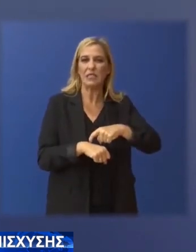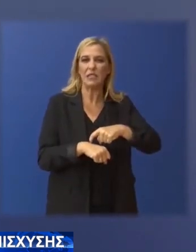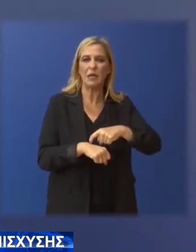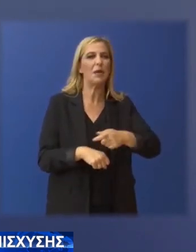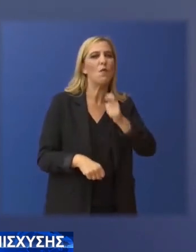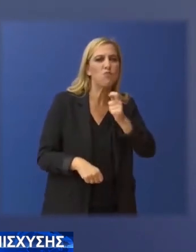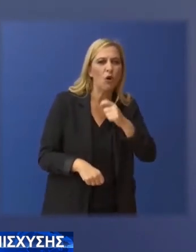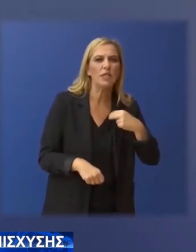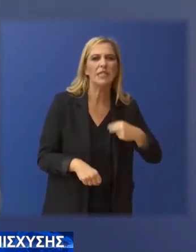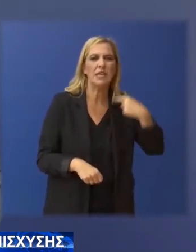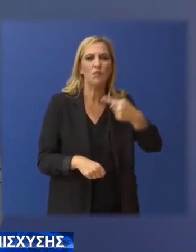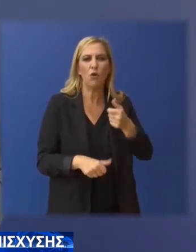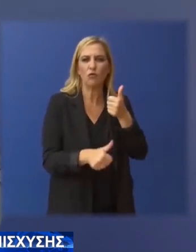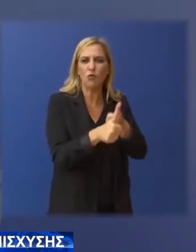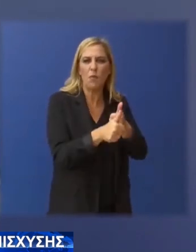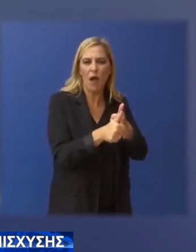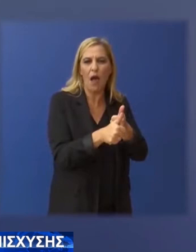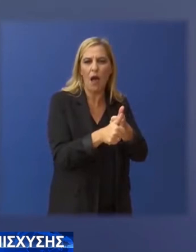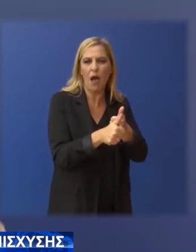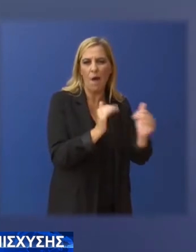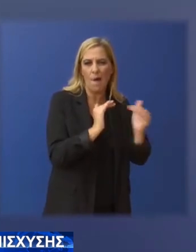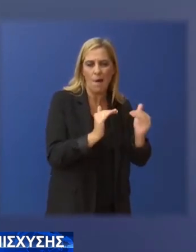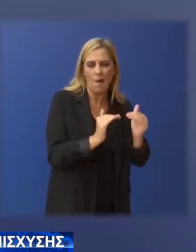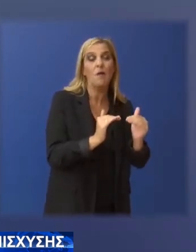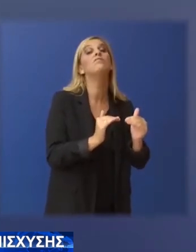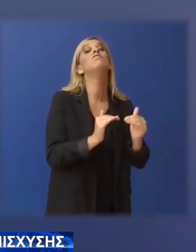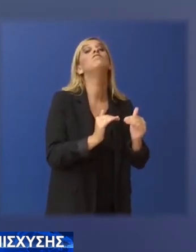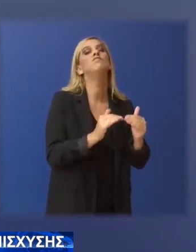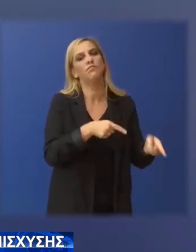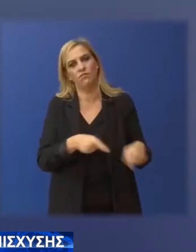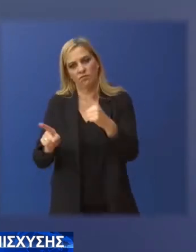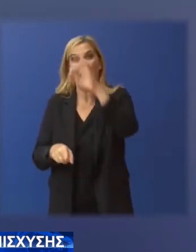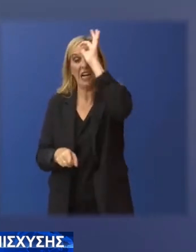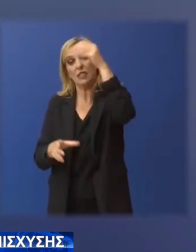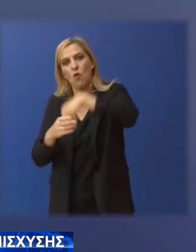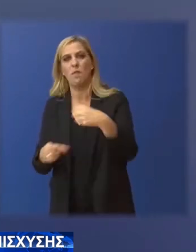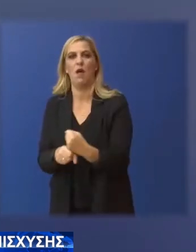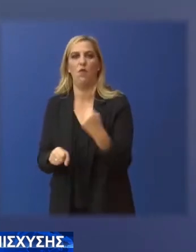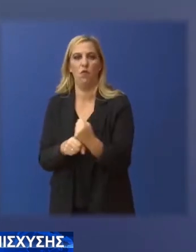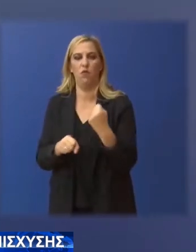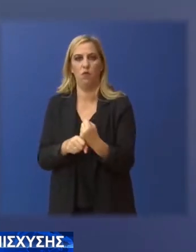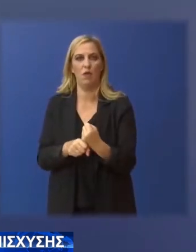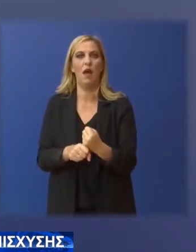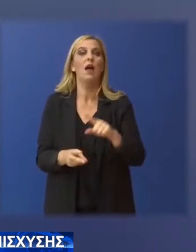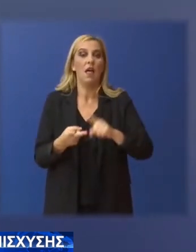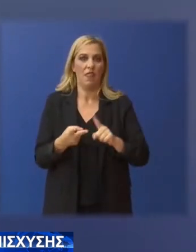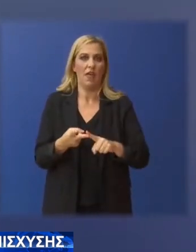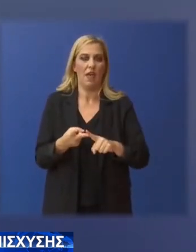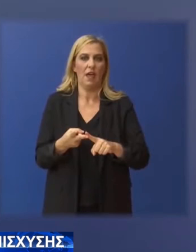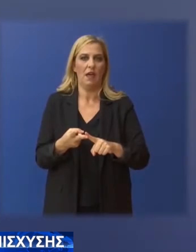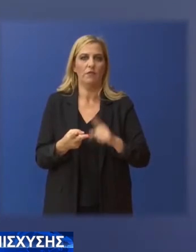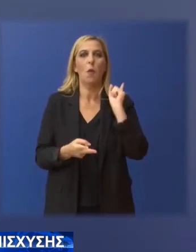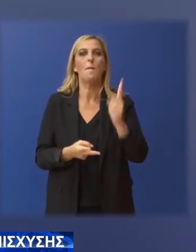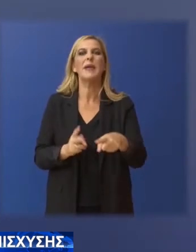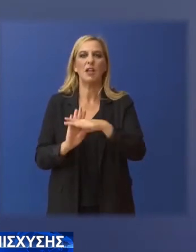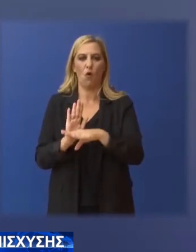οι οποίοι θα συνδράμουν το έργο της Ελλάς στο πεδίο. Παράλληλα, με στοχευμένες παρεμβάσεις στον ποινικό κώδικα, δράστες